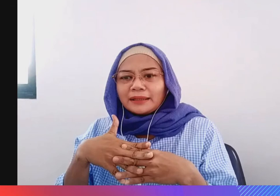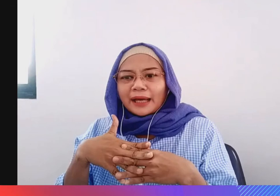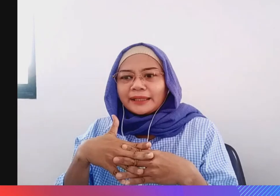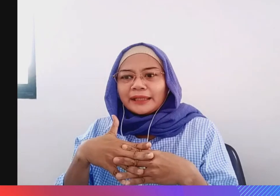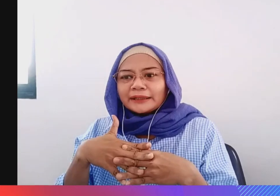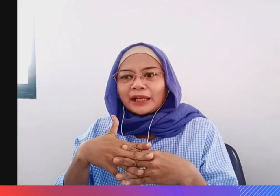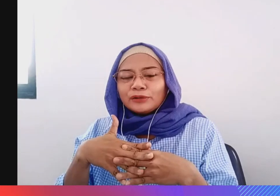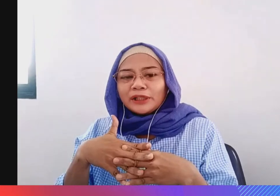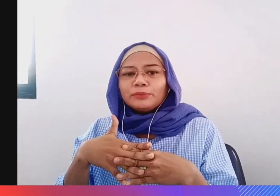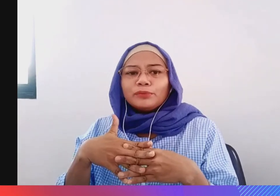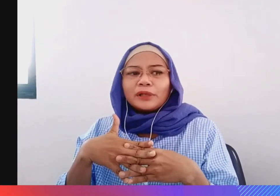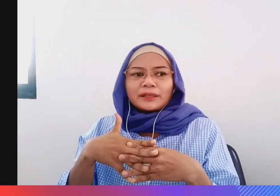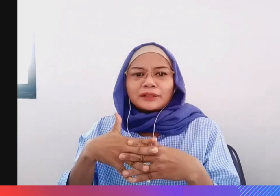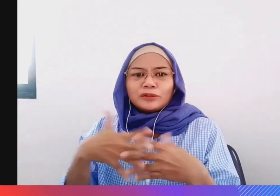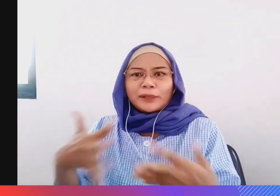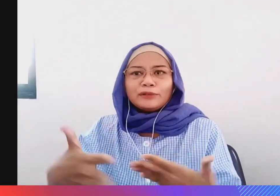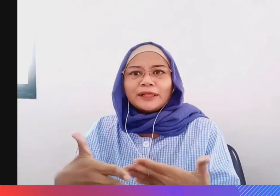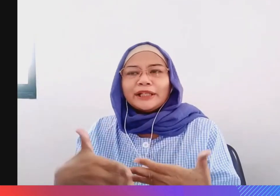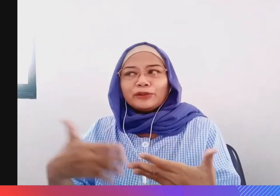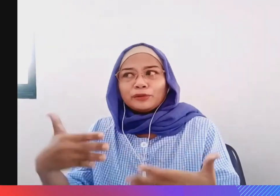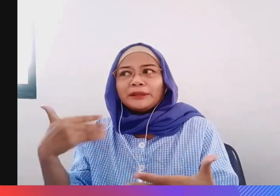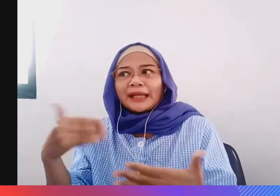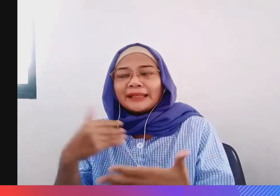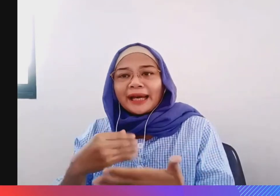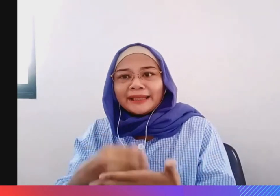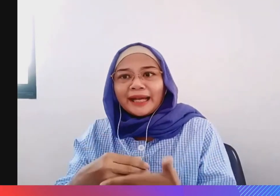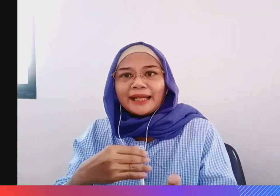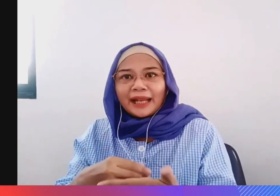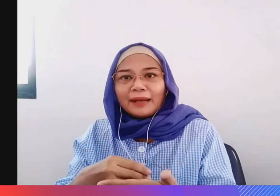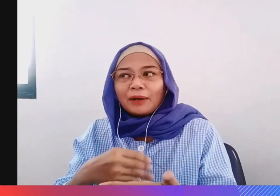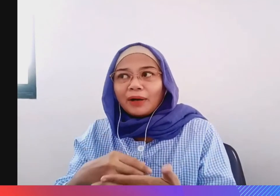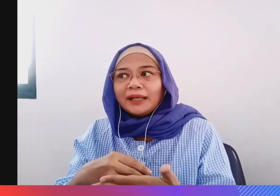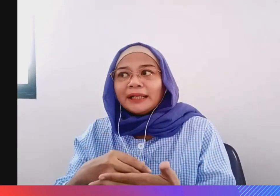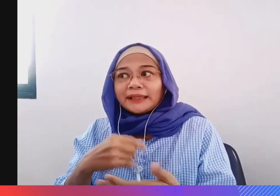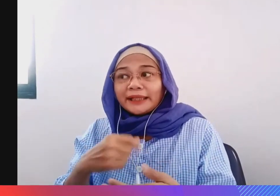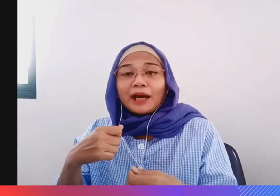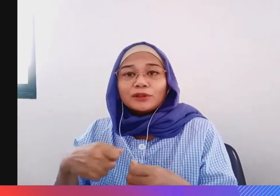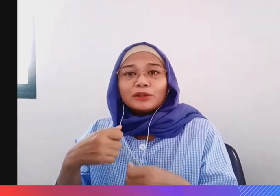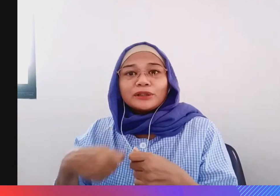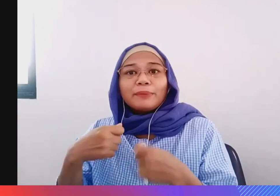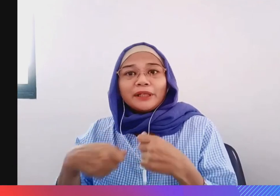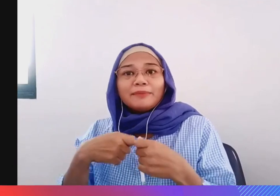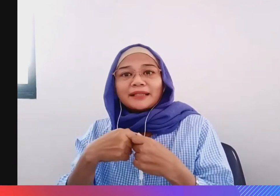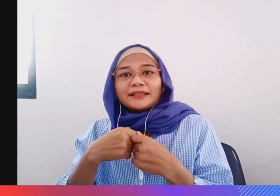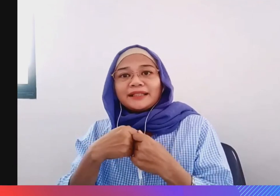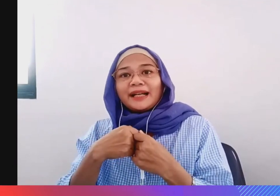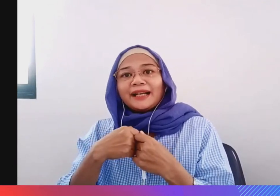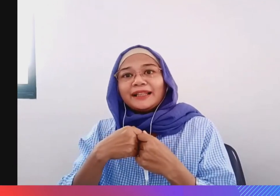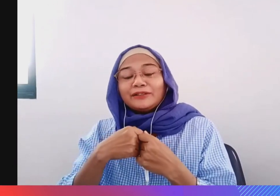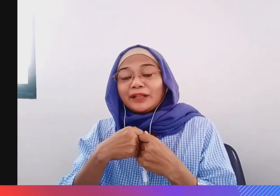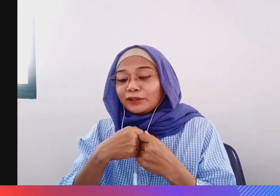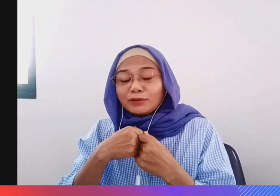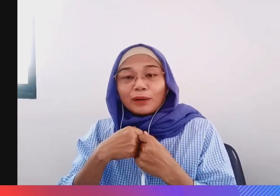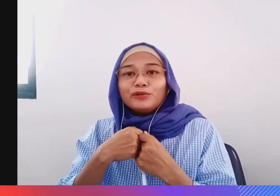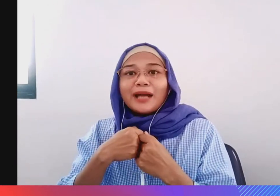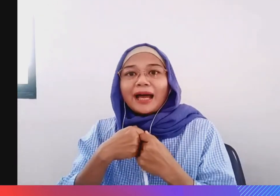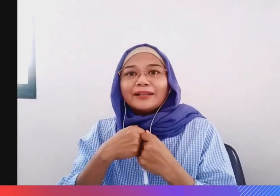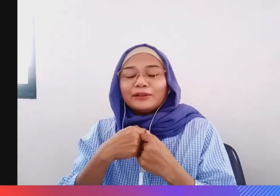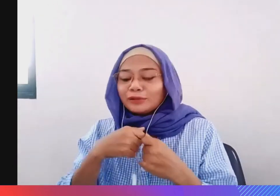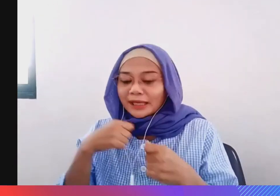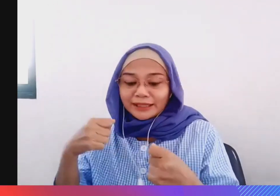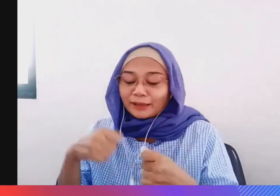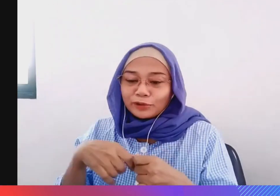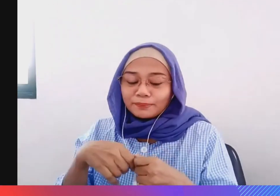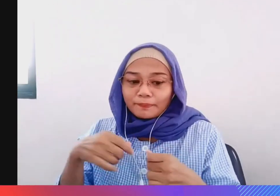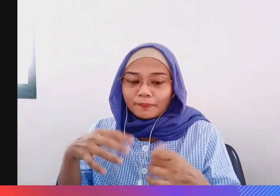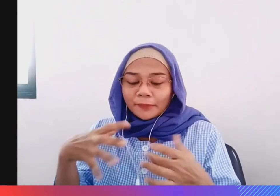sebenarnya nggak ada yang terlalu sulit sih, cuman itu aja gitu. Cuman tantangannya adalah bahwa saya harus terus update bahasa isyarat gitu, dan itu nggak mudah gitu.